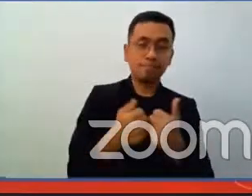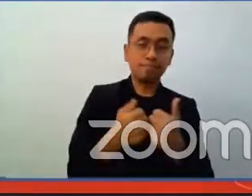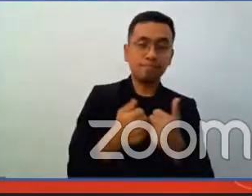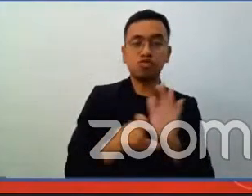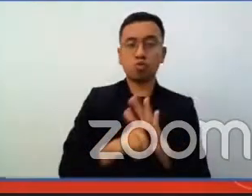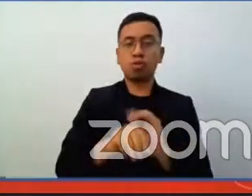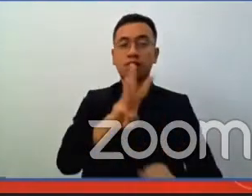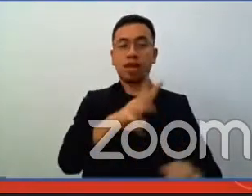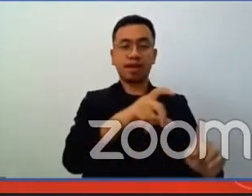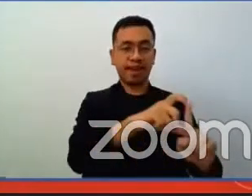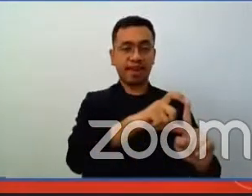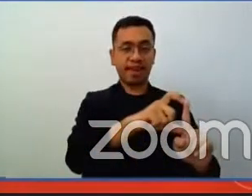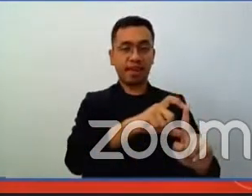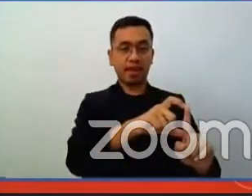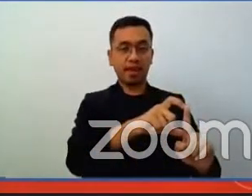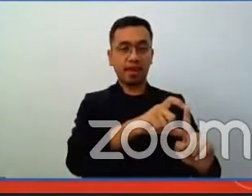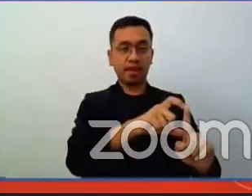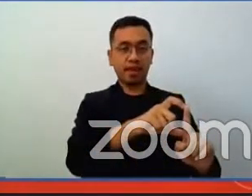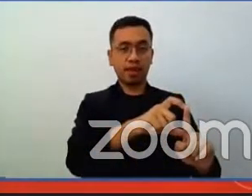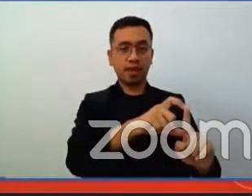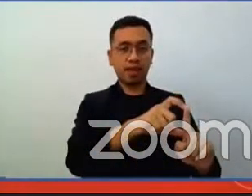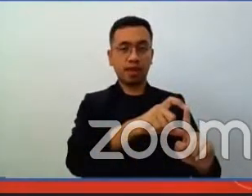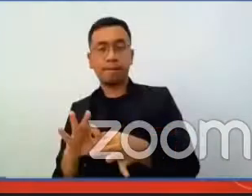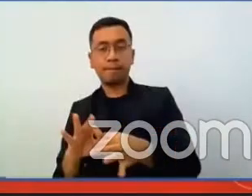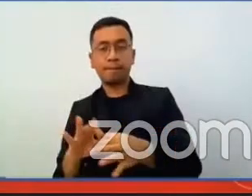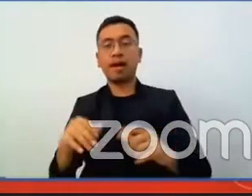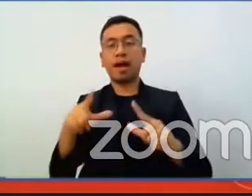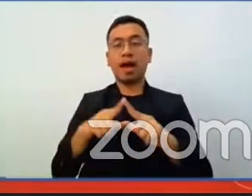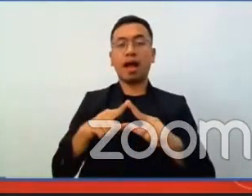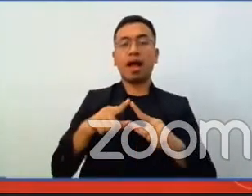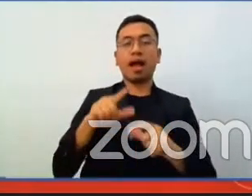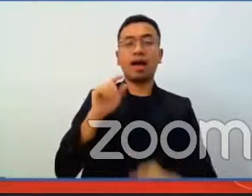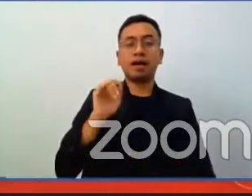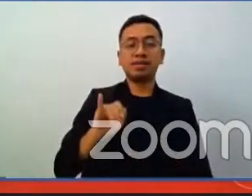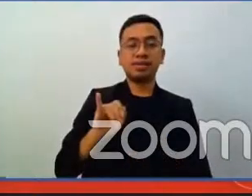3D, digabungkan dengan